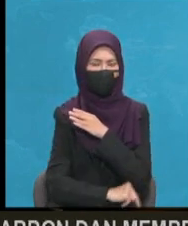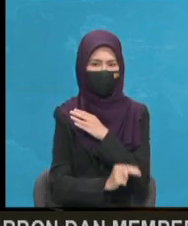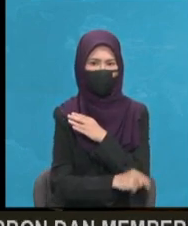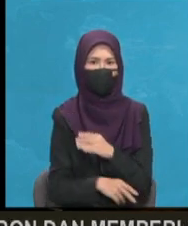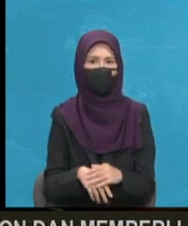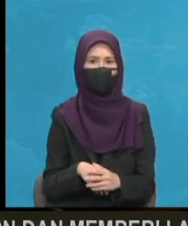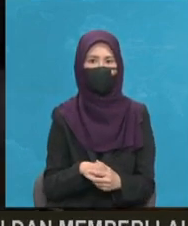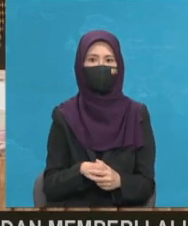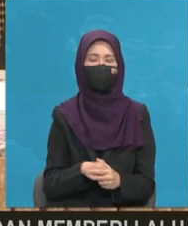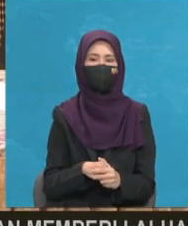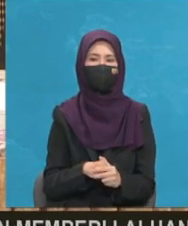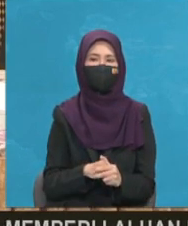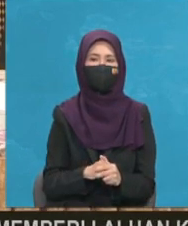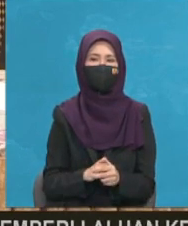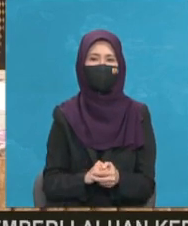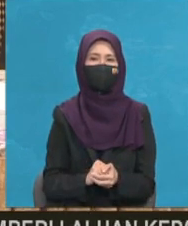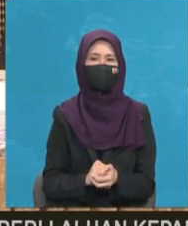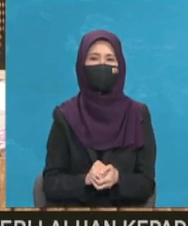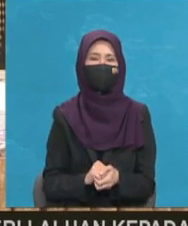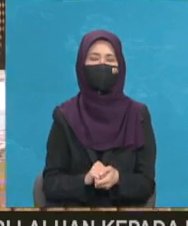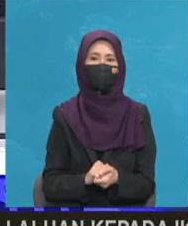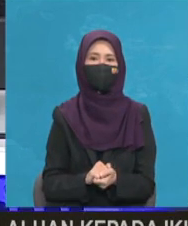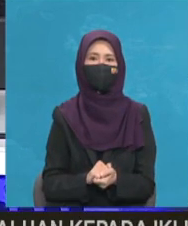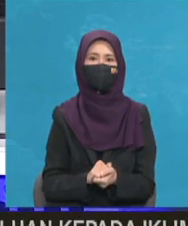adalah pelanggaran arahan untuk berada di rumah